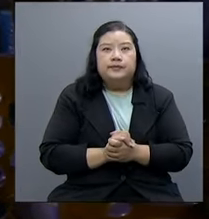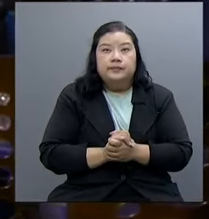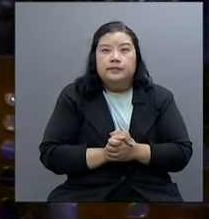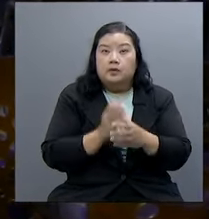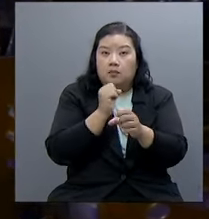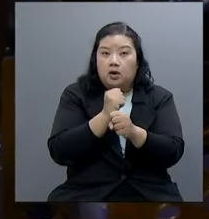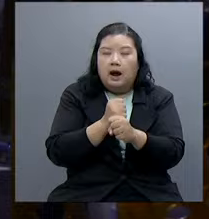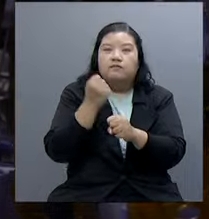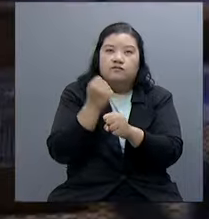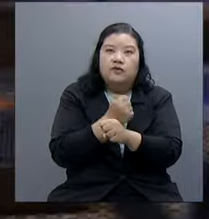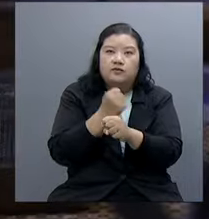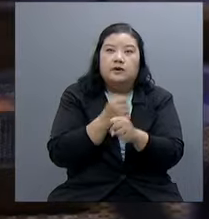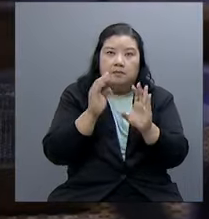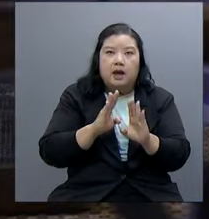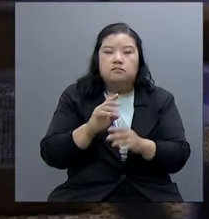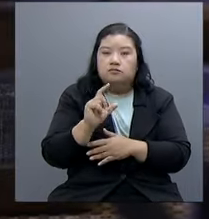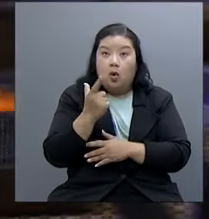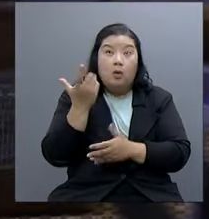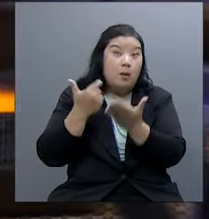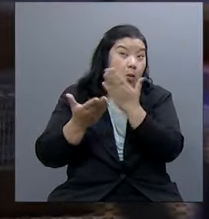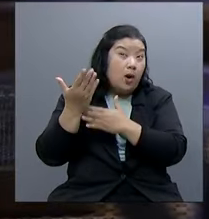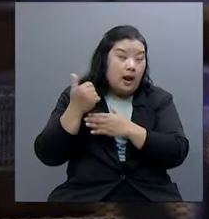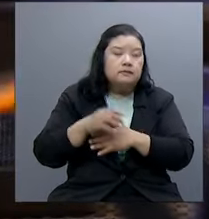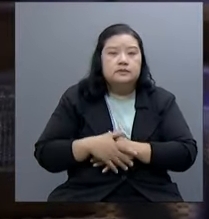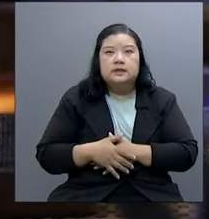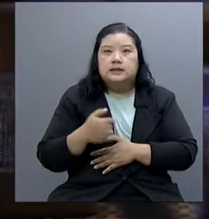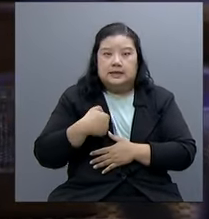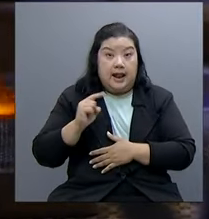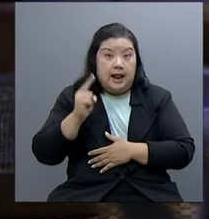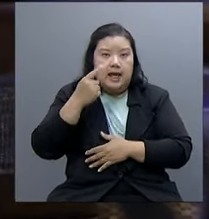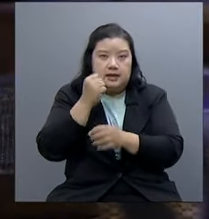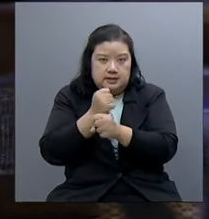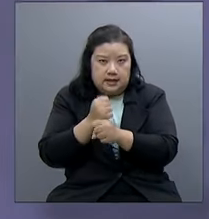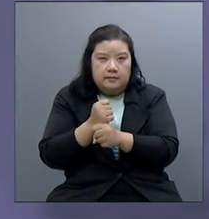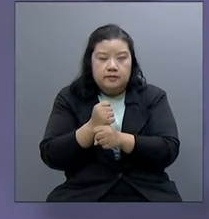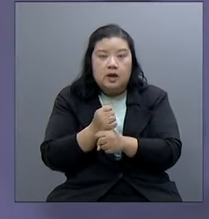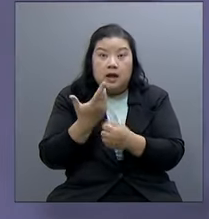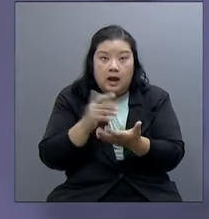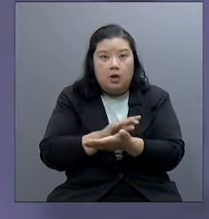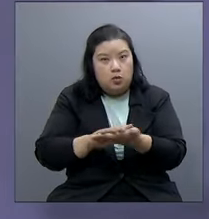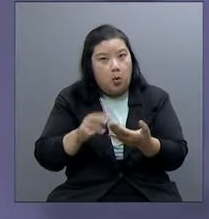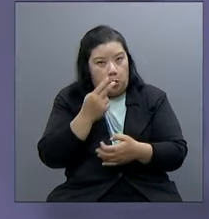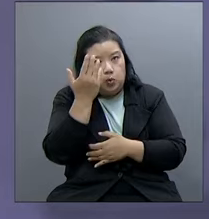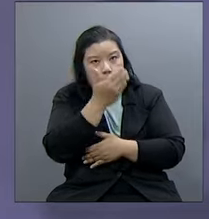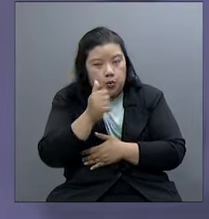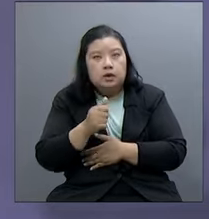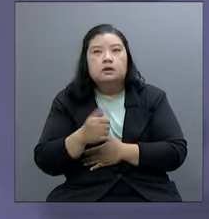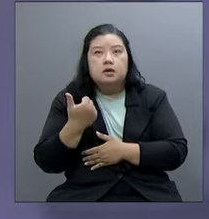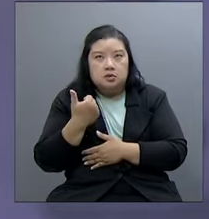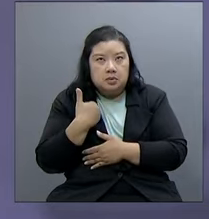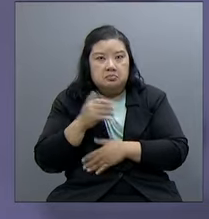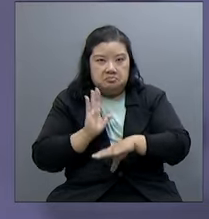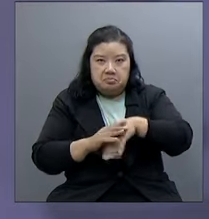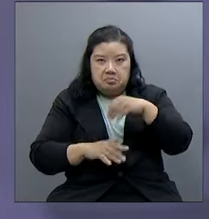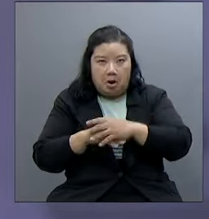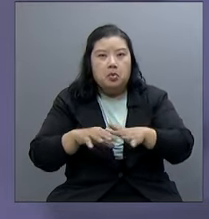านในการทำงานส้างทองโรามากขึ้นคุระพีพัก็เริมทำงานช้นแกขึนมาแล้ไดรผลตอบรบเป็อย่ดีแล้วก็ถกยอมรับในฝีมือจ